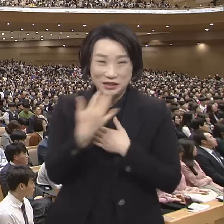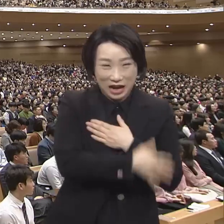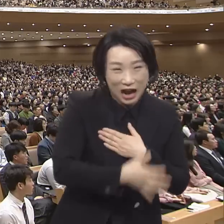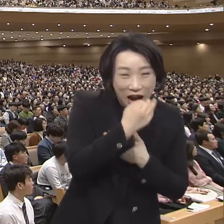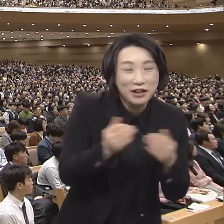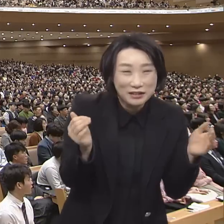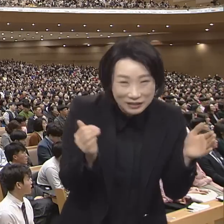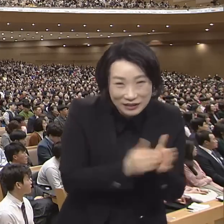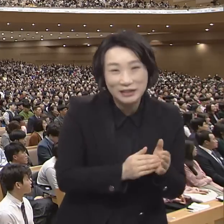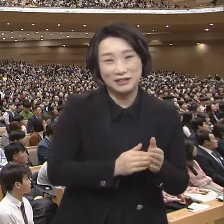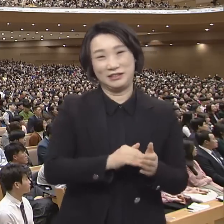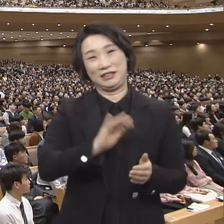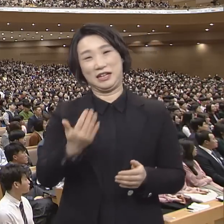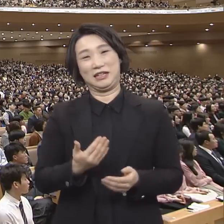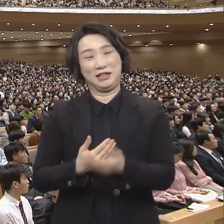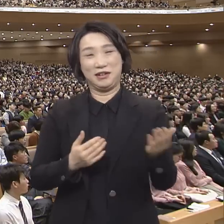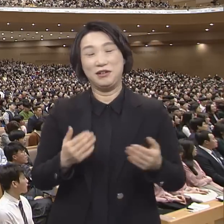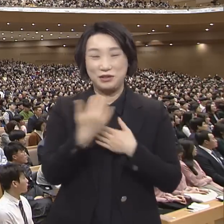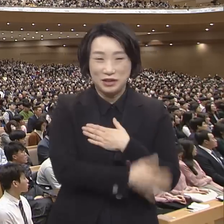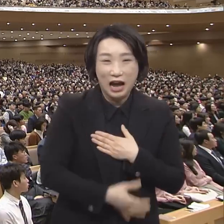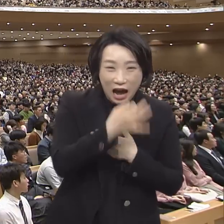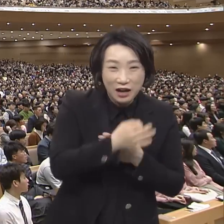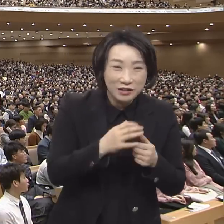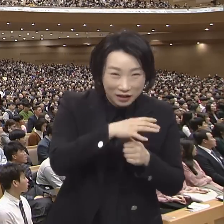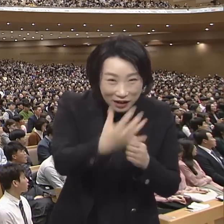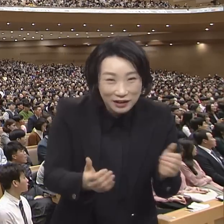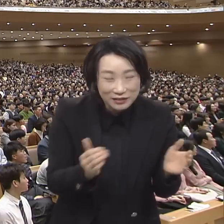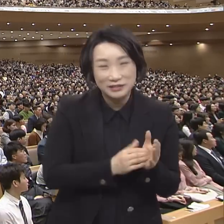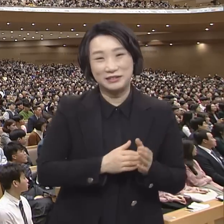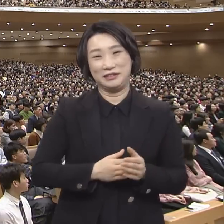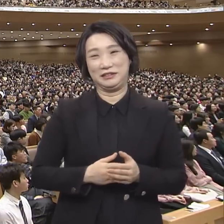됐다. 같이 벗어나게 됐다.